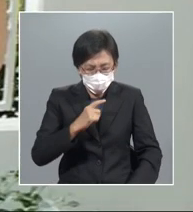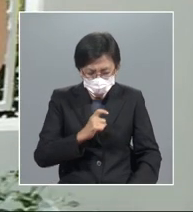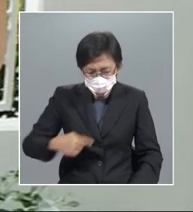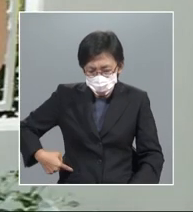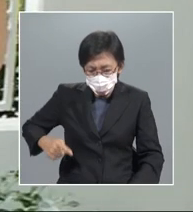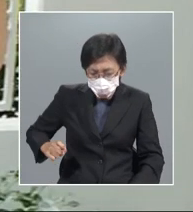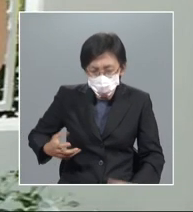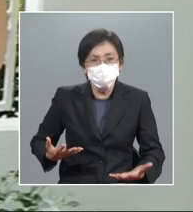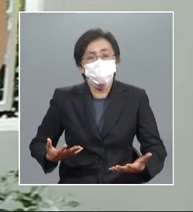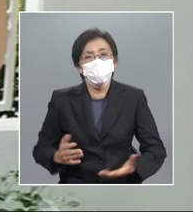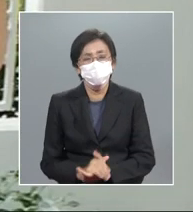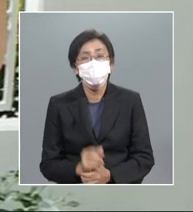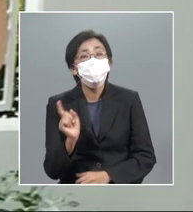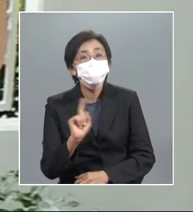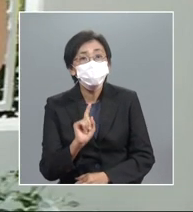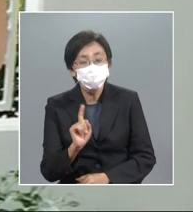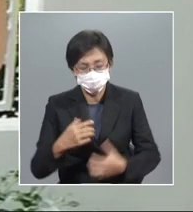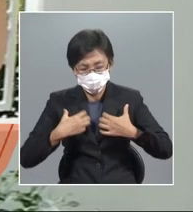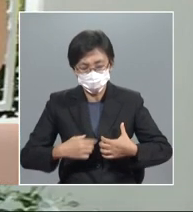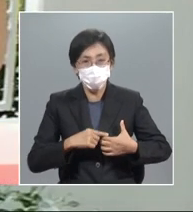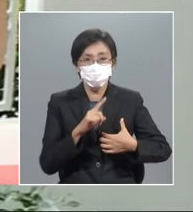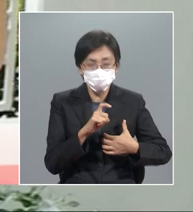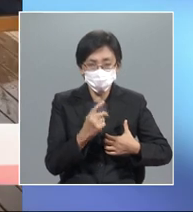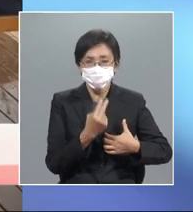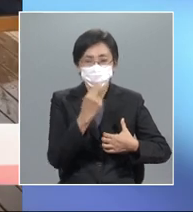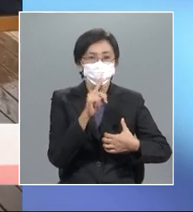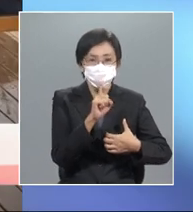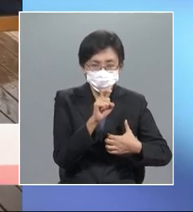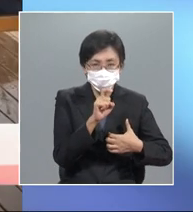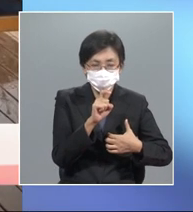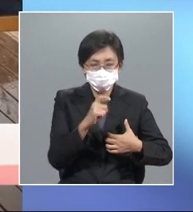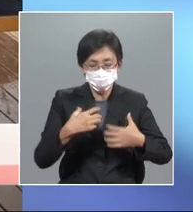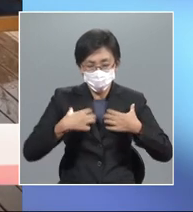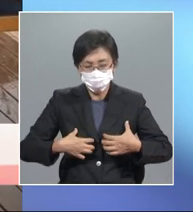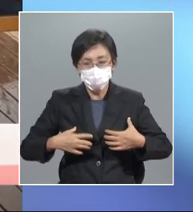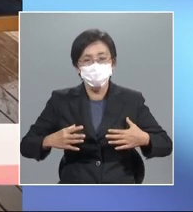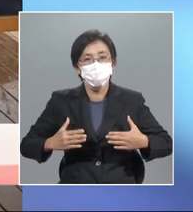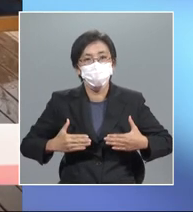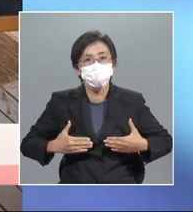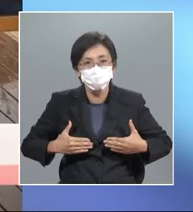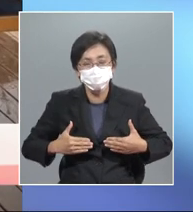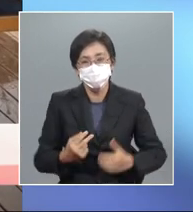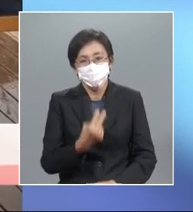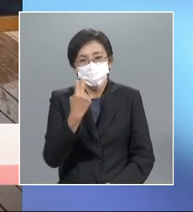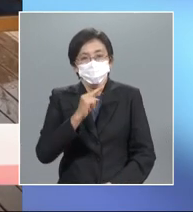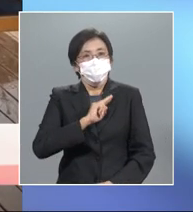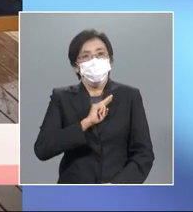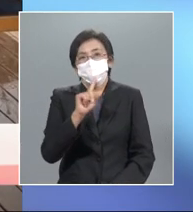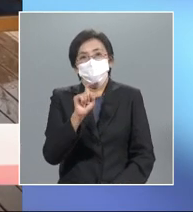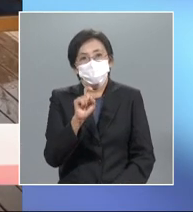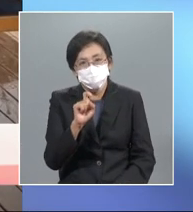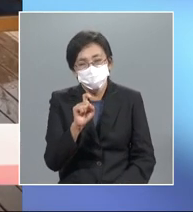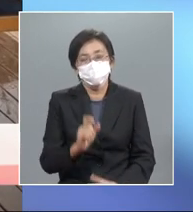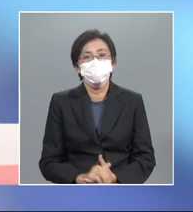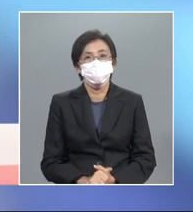นะก็คือมีตั้งแต่เกิดระบบทางเดินหายใจล้มเหลวตอดแซ่บนะหายใจเองไม่ได้นะครับ